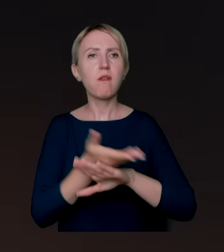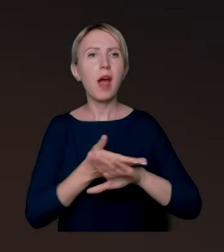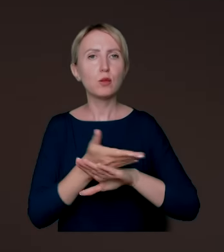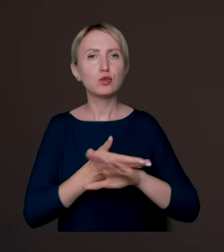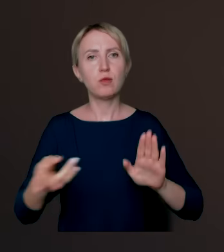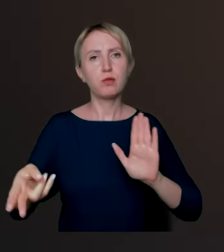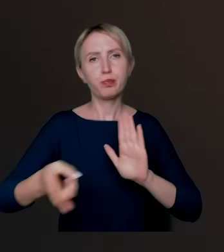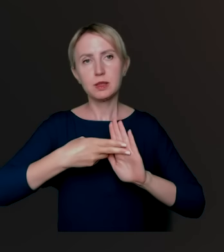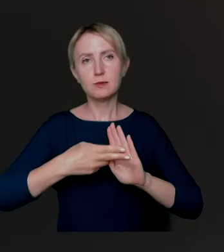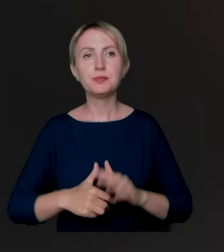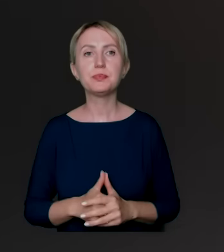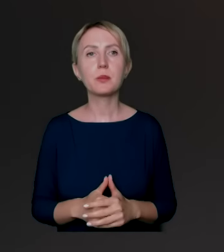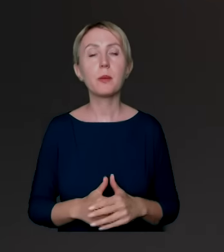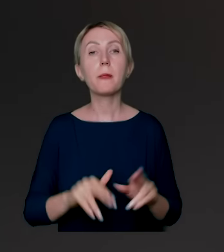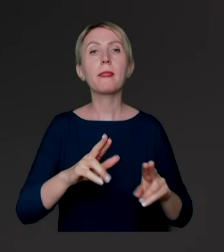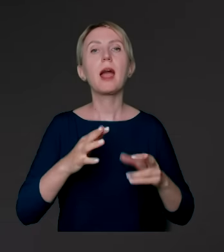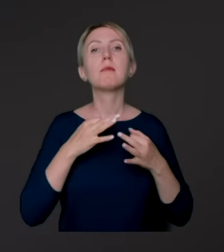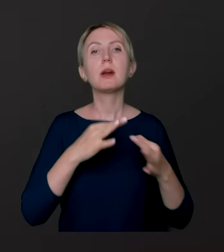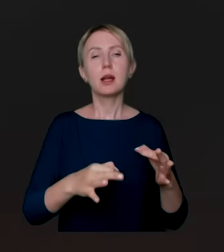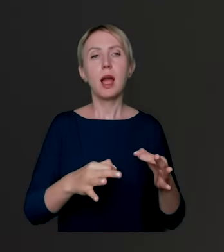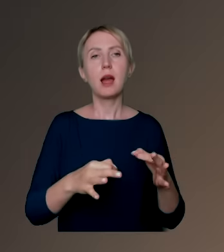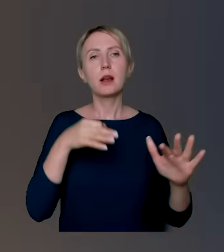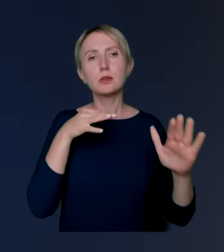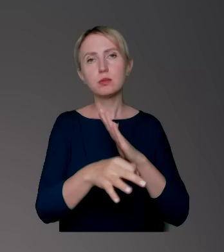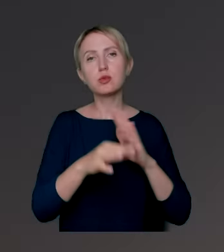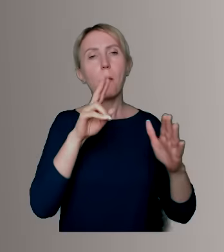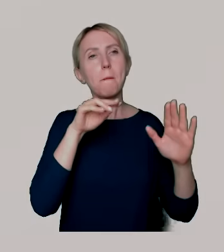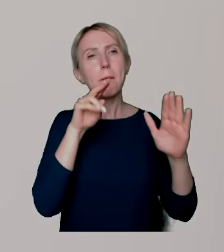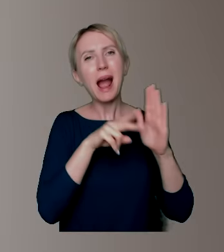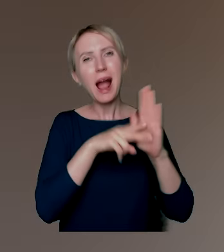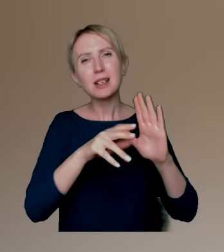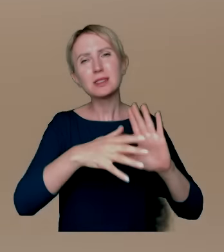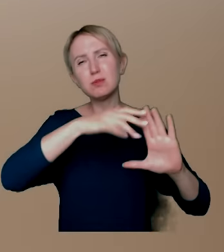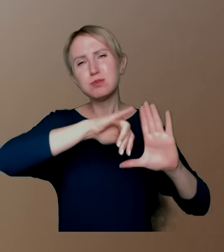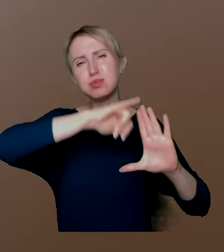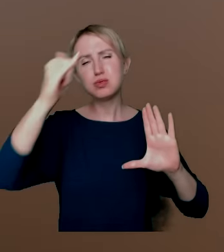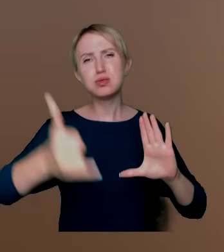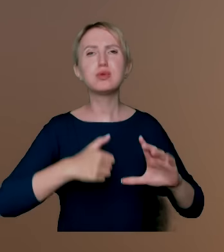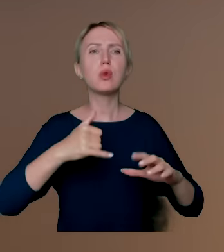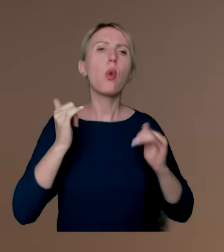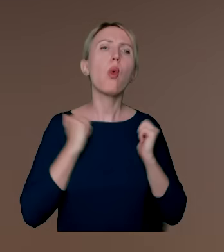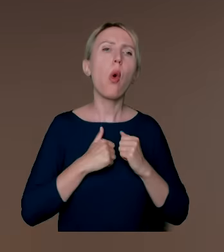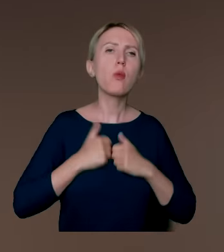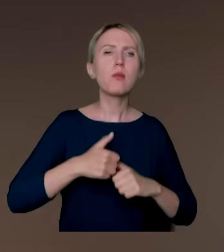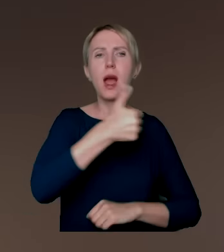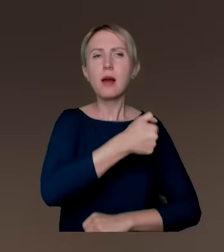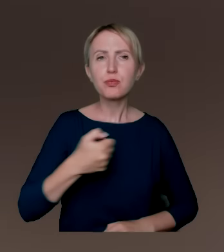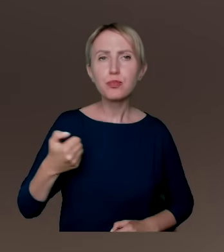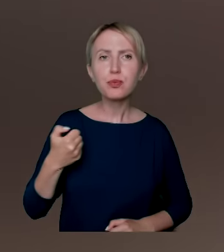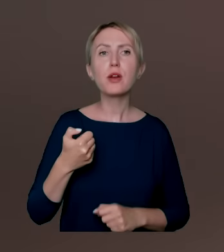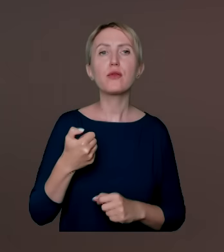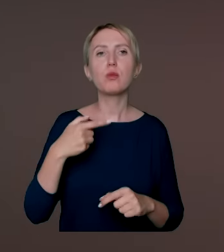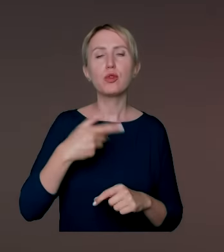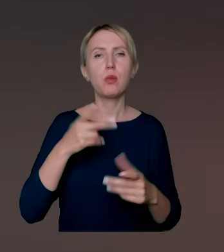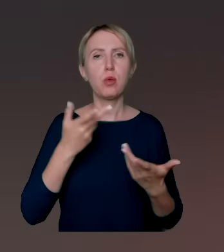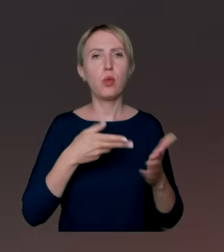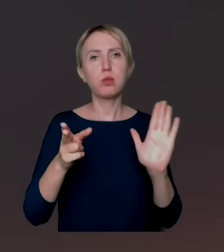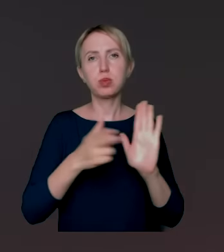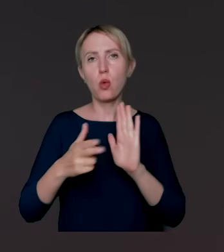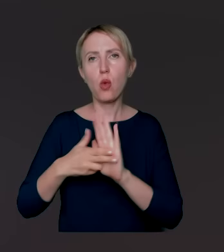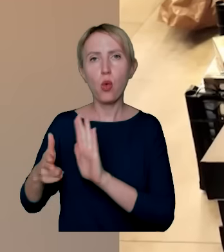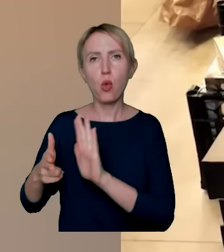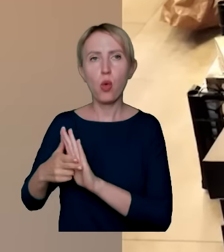W wynajmowanym garażu funkcjonariusze odkryli magazyn wypełniony odzieżą, perfumami oraz galanterią, które były oznaczone zastrzeżonymi znakami